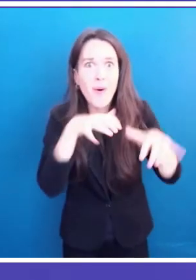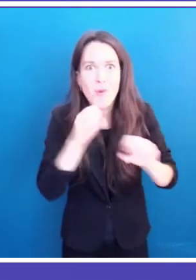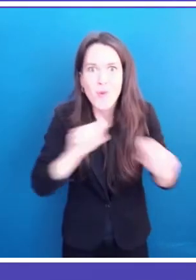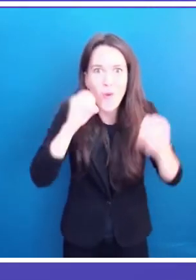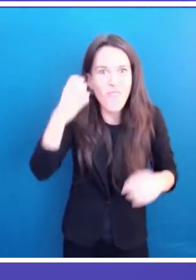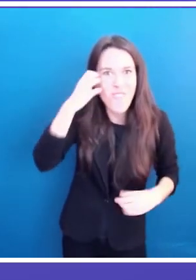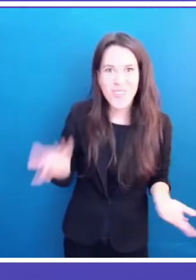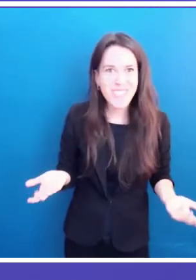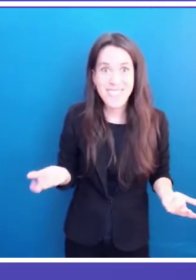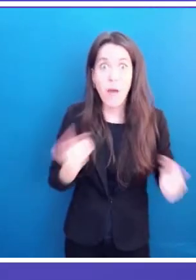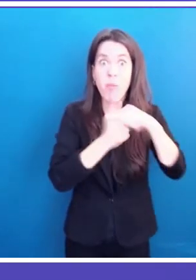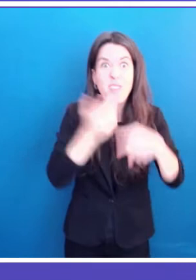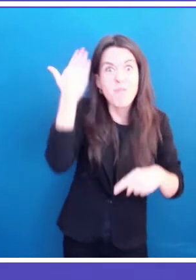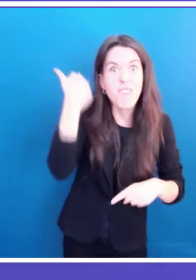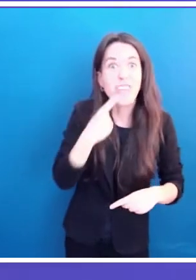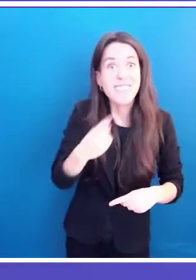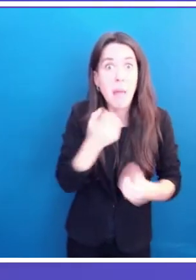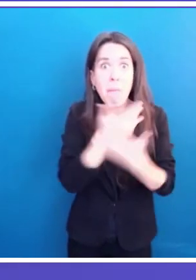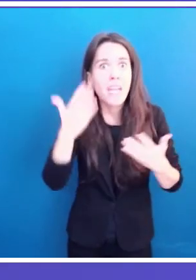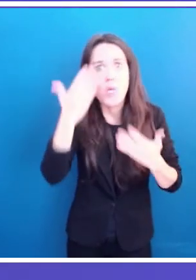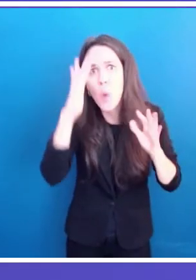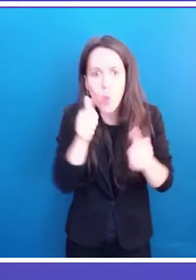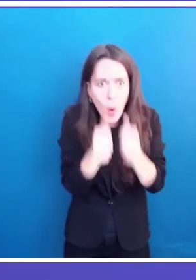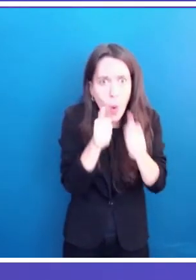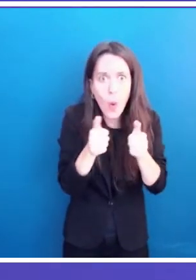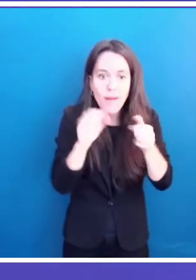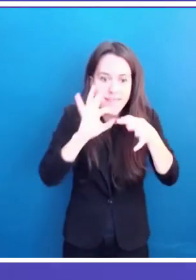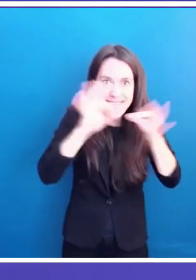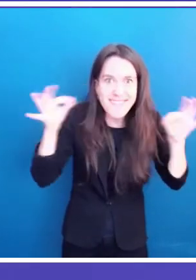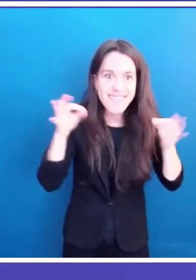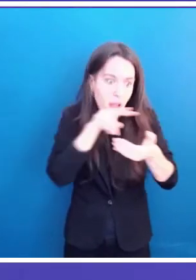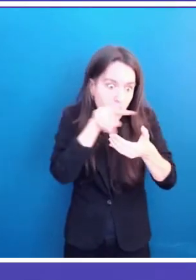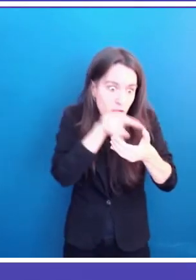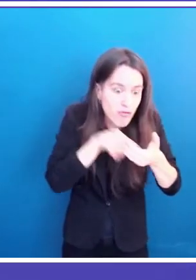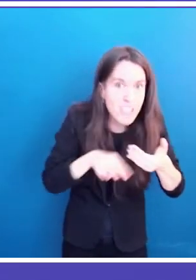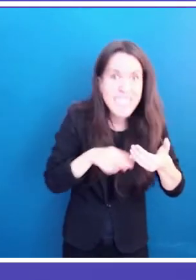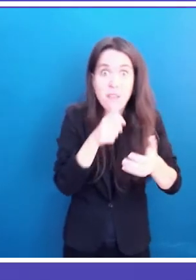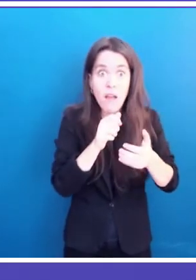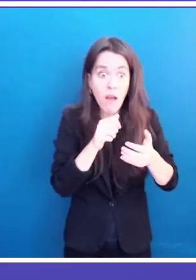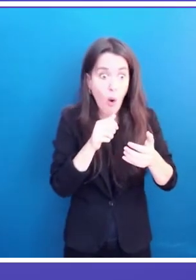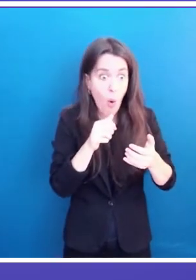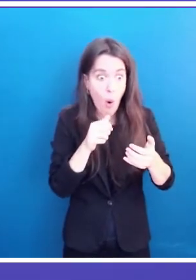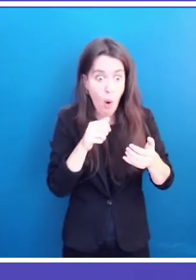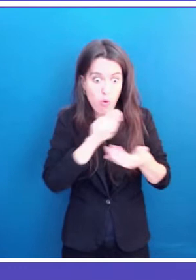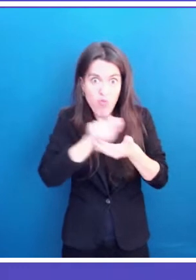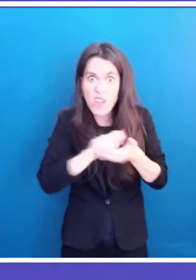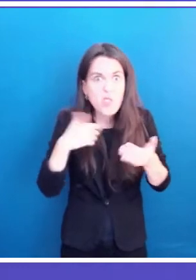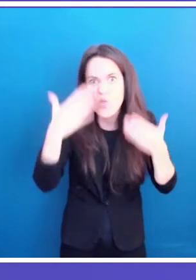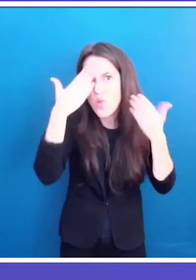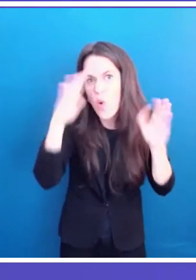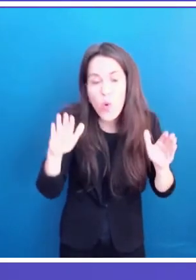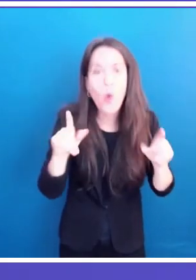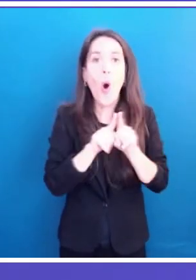نسب الأمية ونظرا إلى الفجوة الرقمية الموجودة في المغرب، علما أن